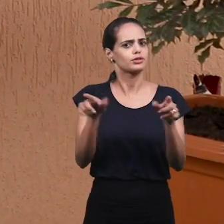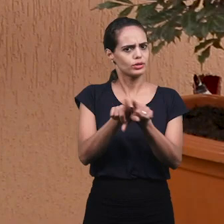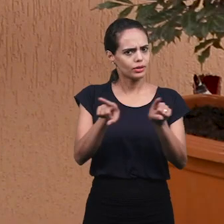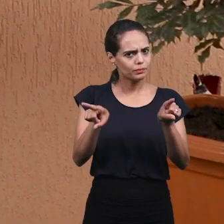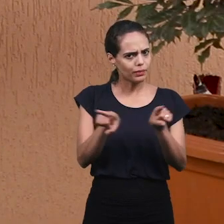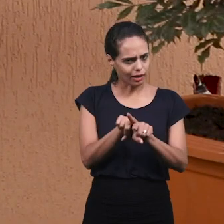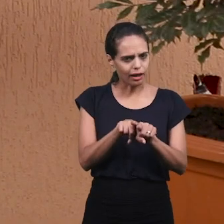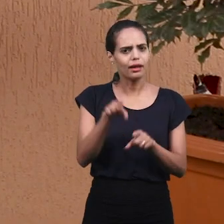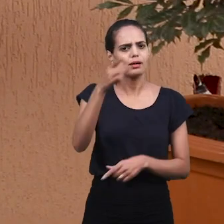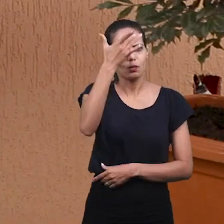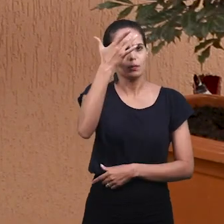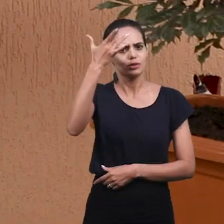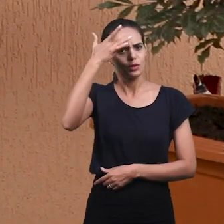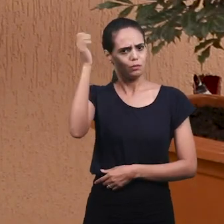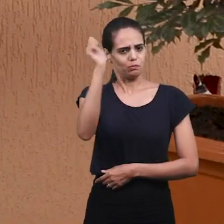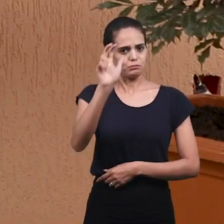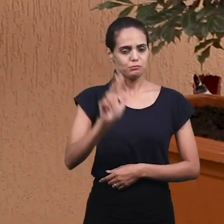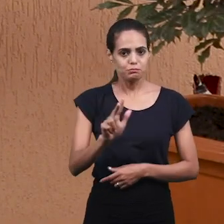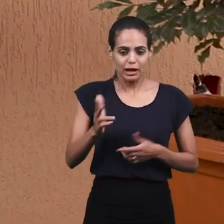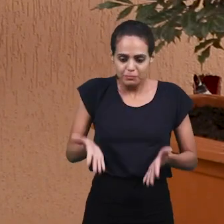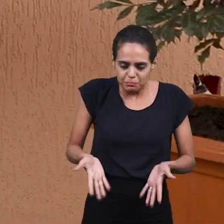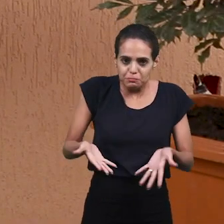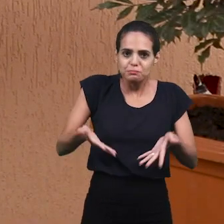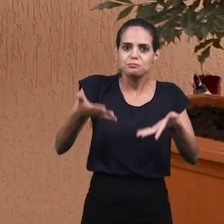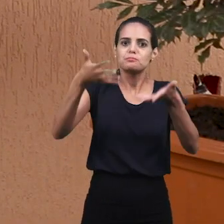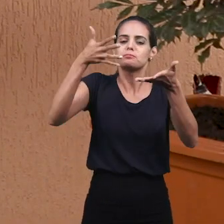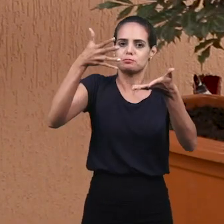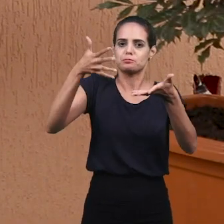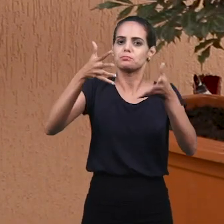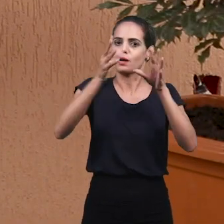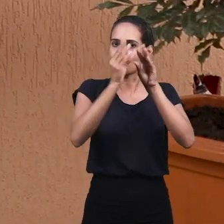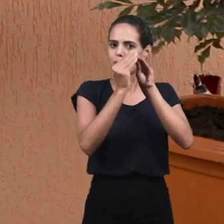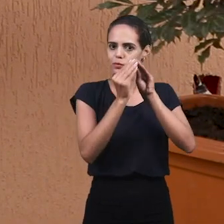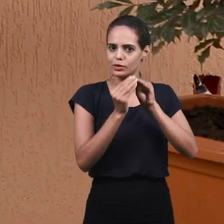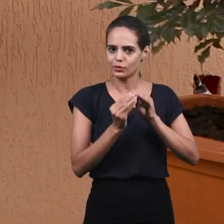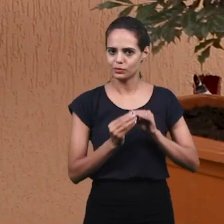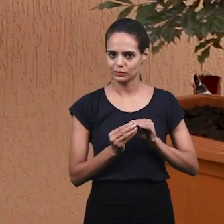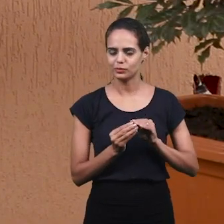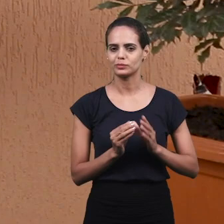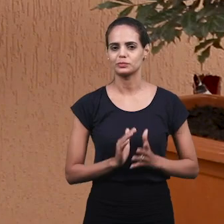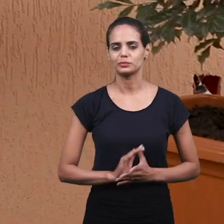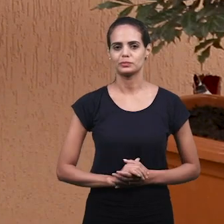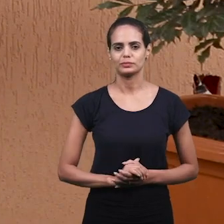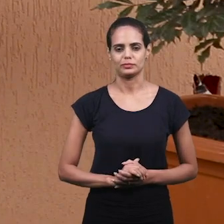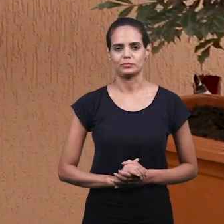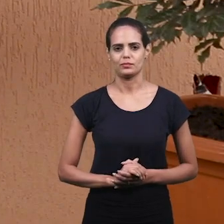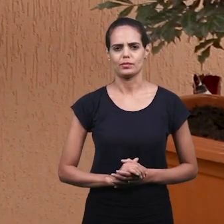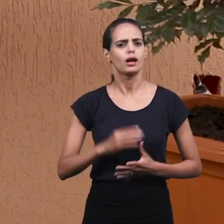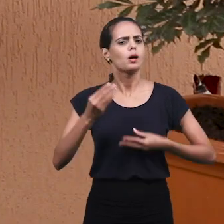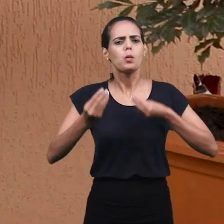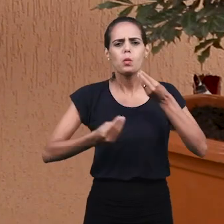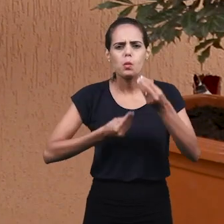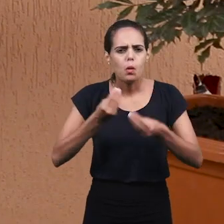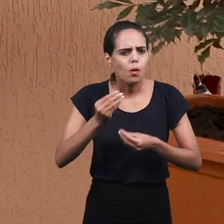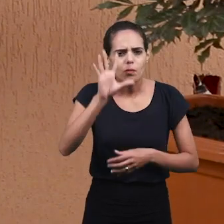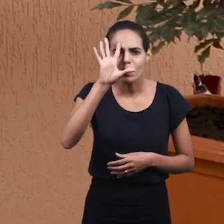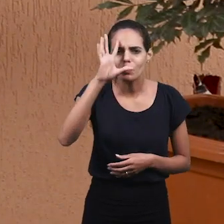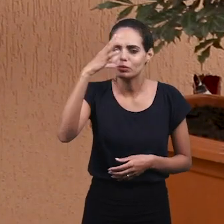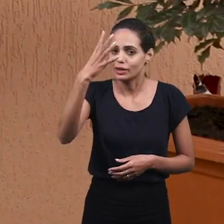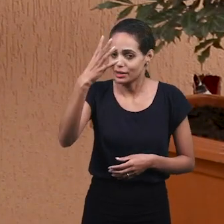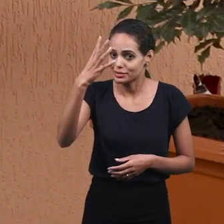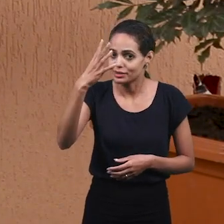d'un travail qui est promouvoir l'accessibilité avec un enrichissement de contenu. Et tout cela